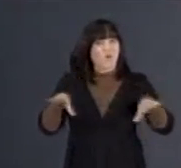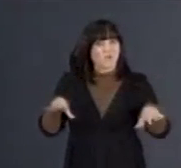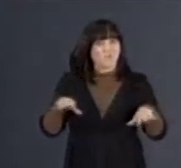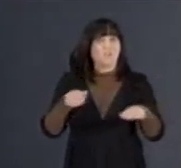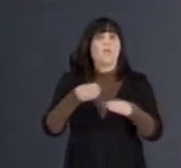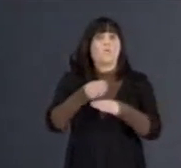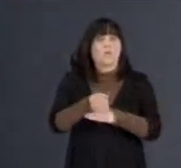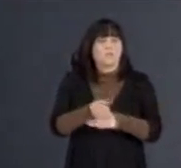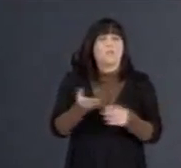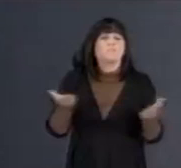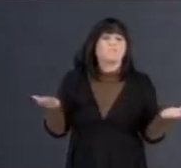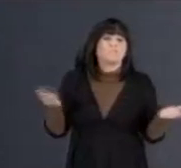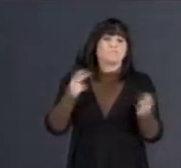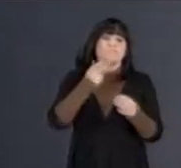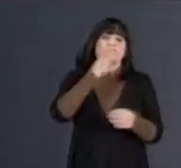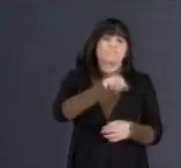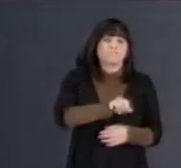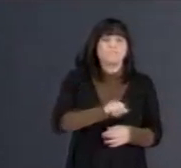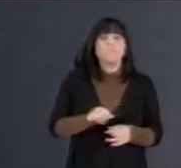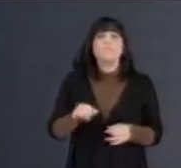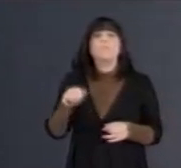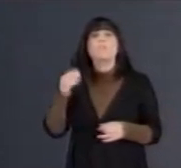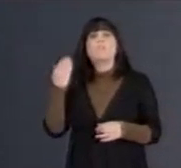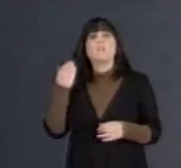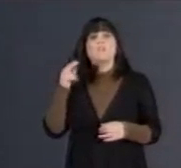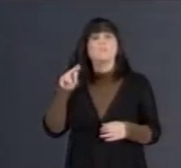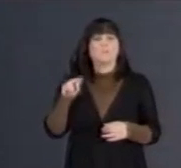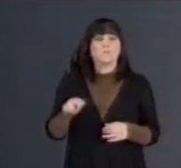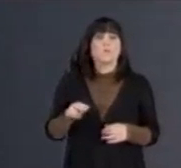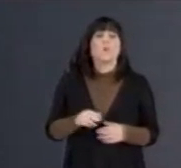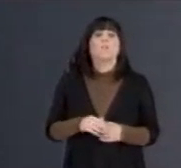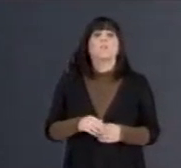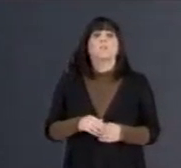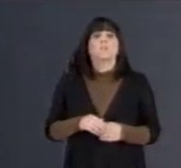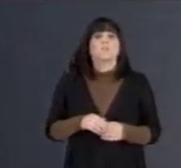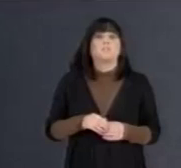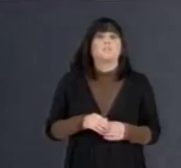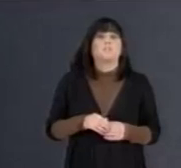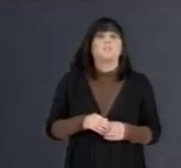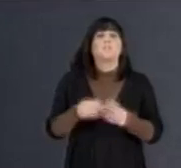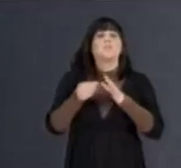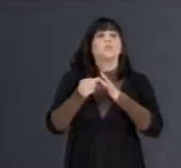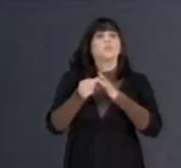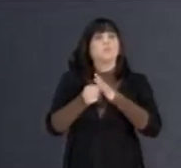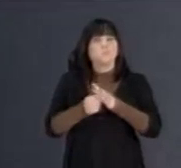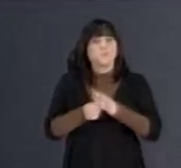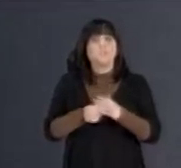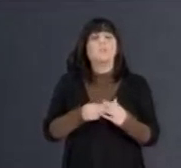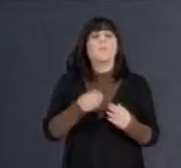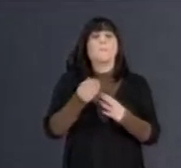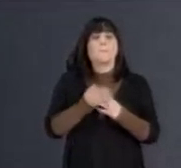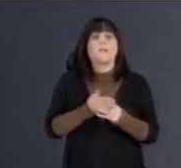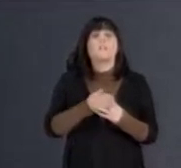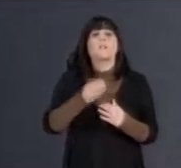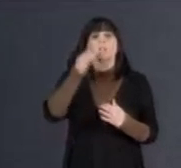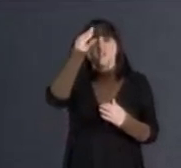oakas malu, mħem štamed, kħenem il-kaz ta taħzviċħ, da' l-aħrtau ta